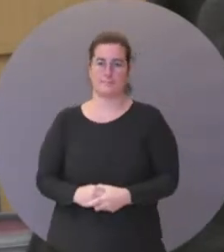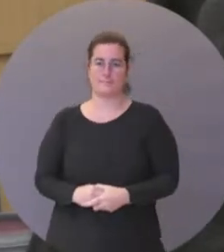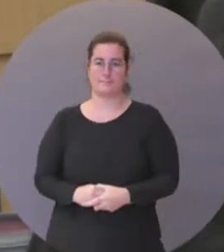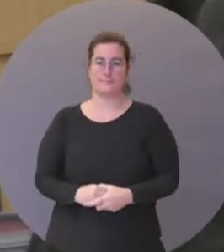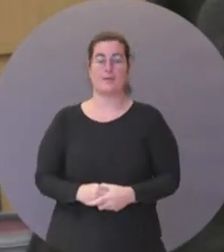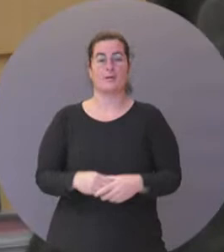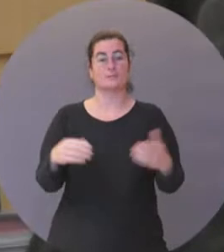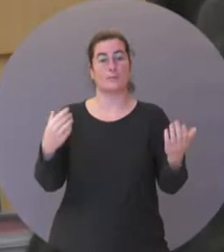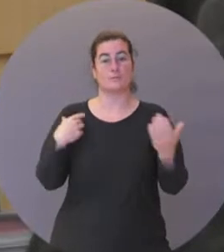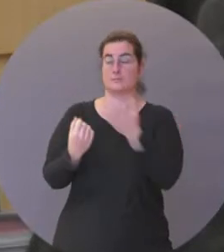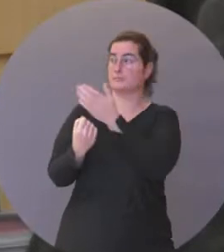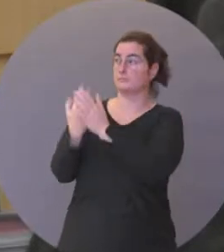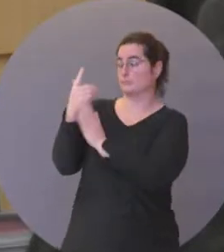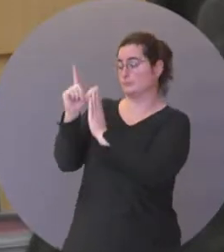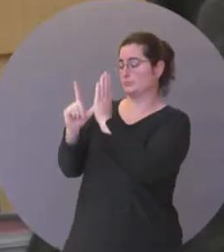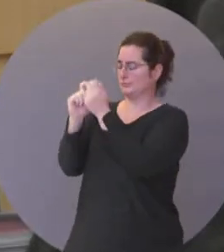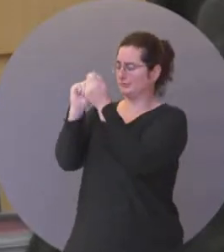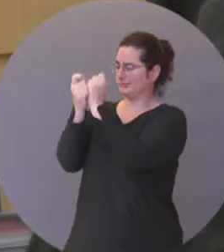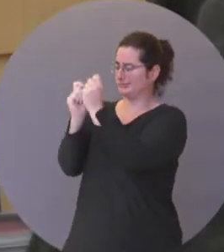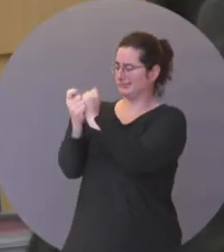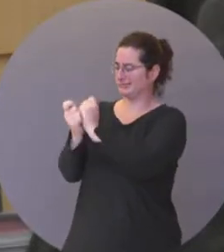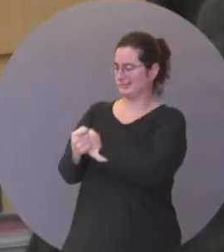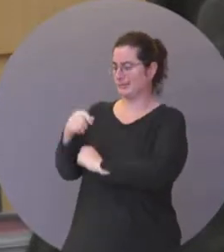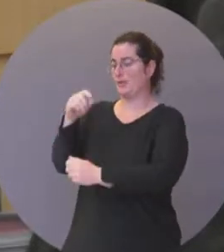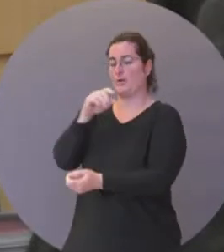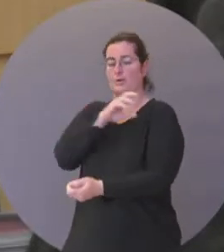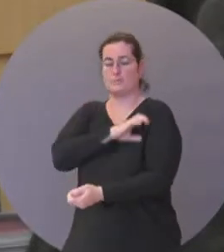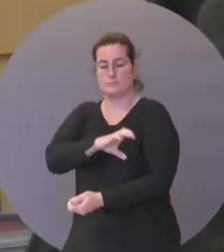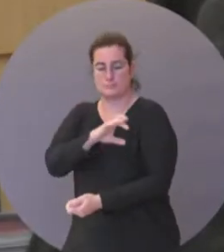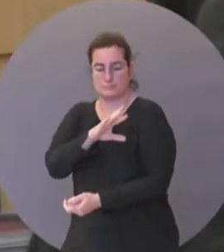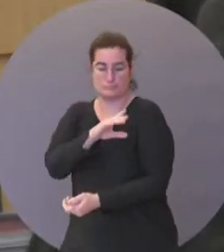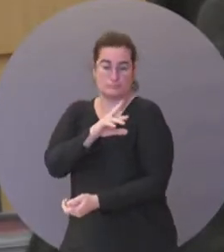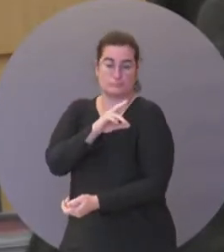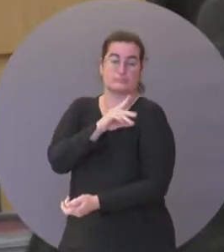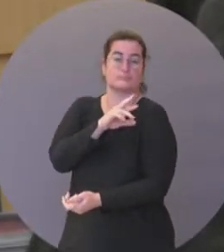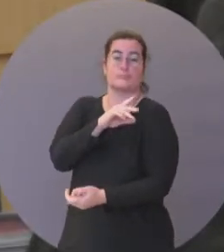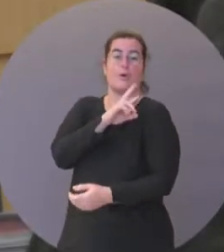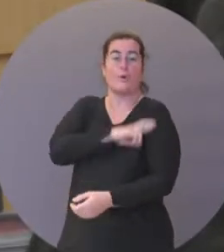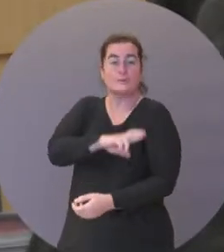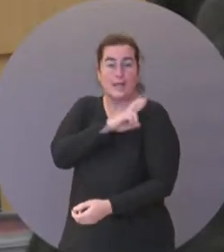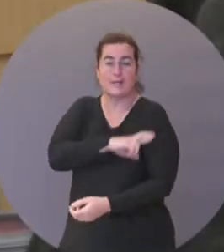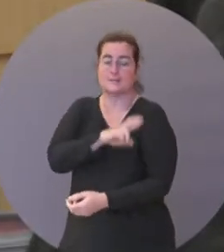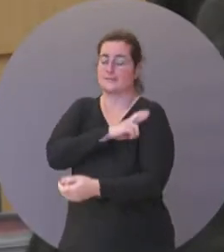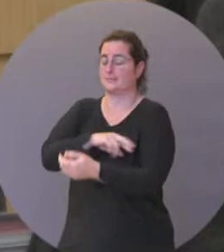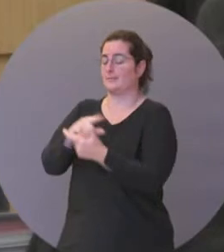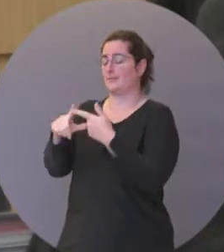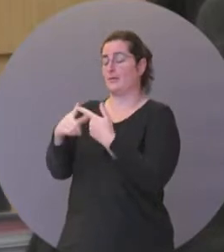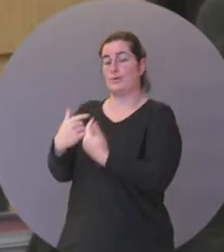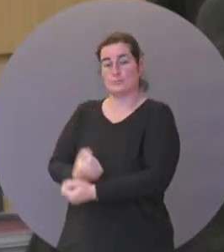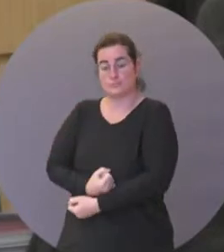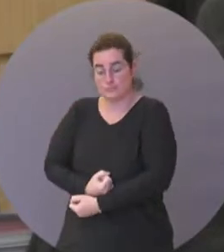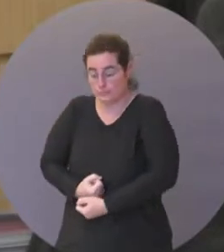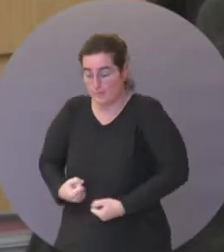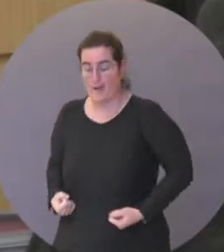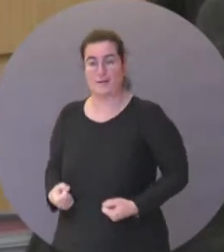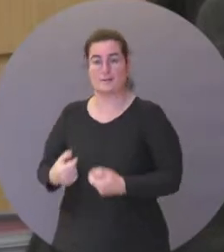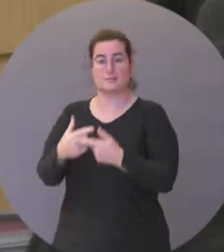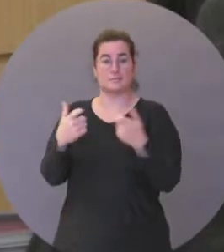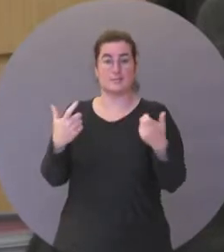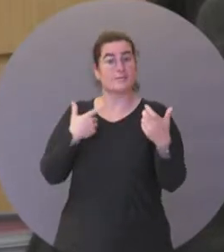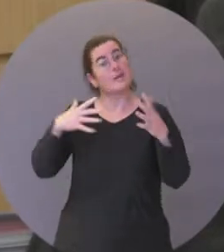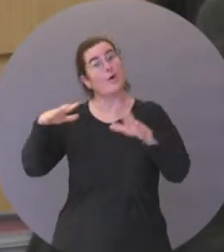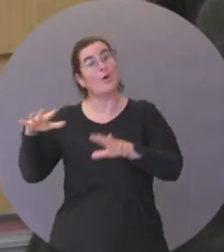chômage retraite dans les faits avec un autre transfert délégué de